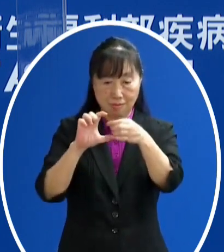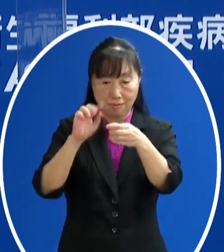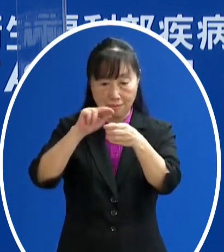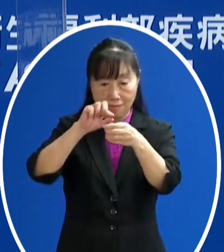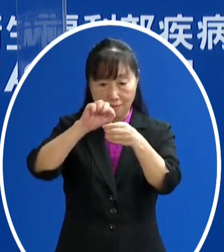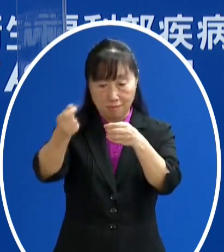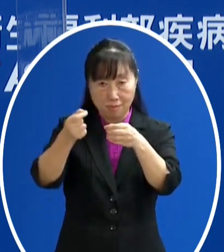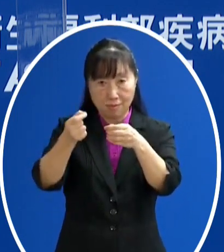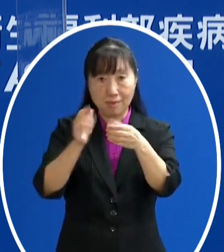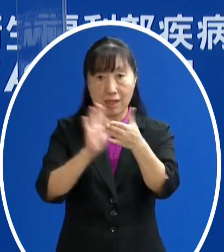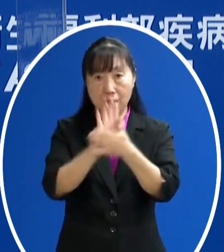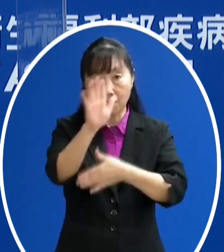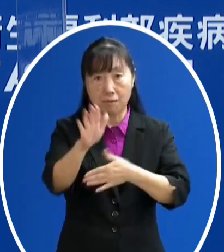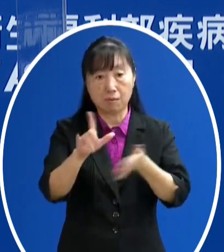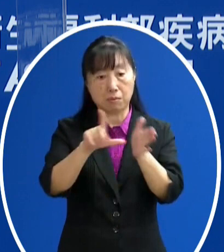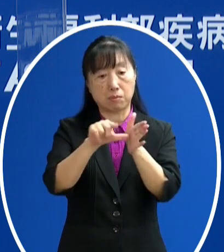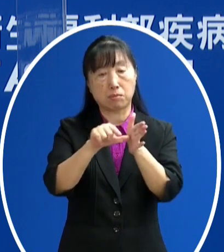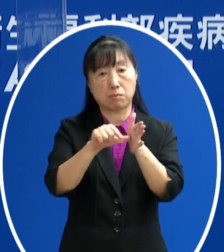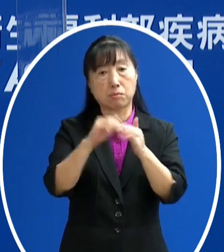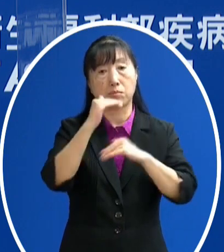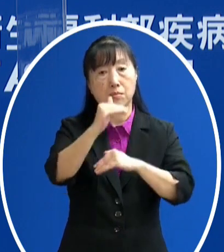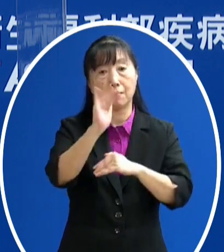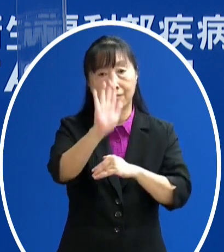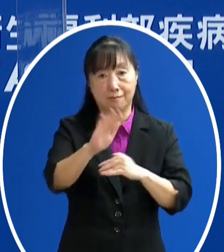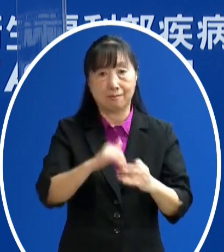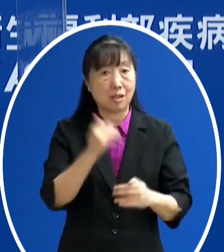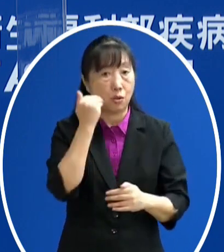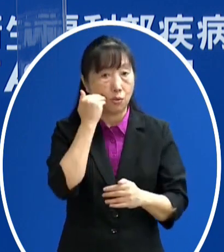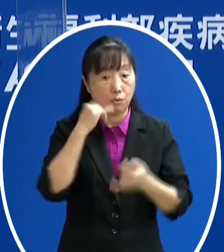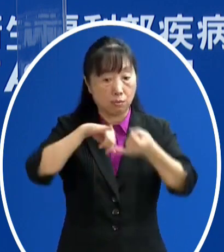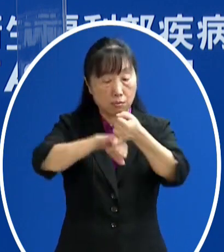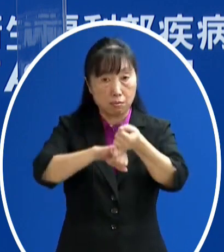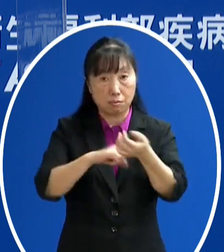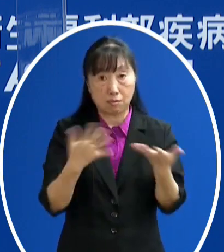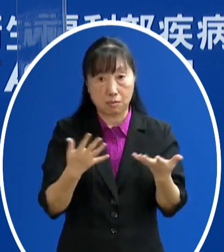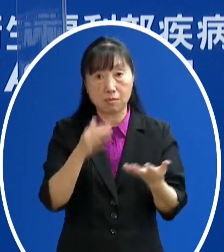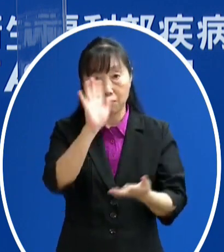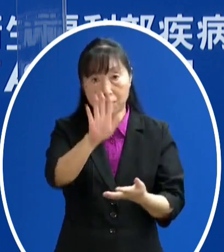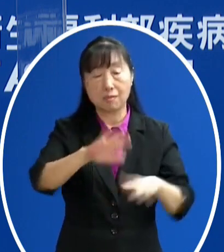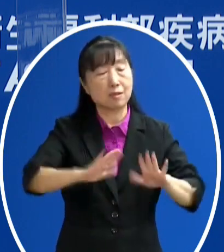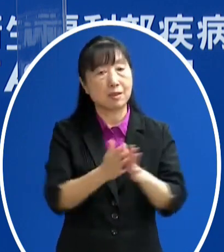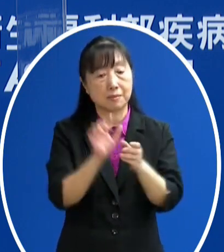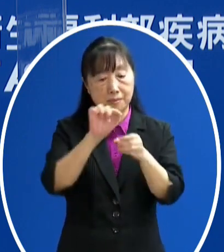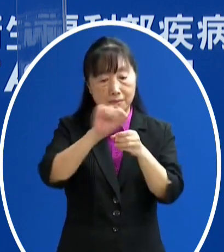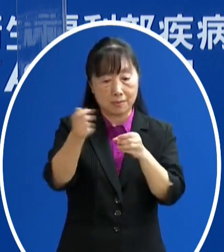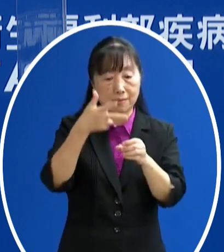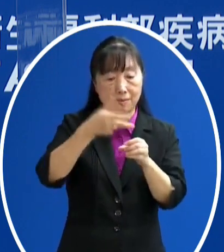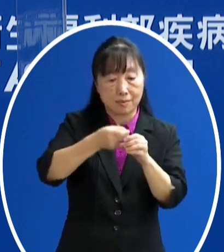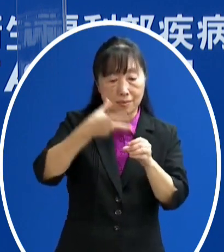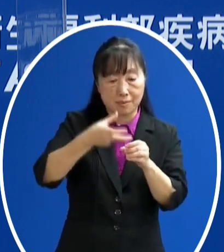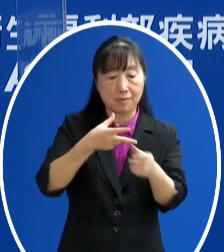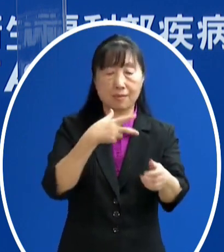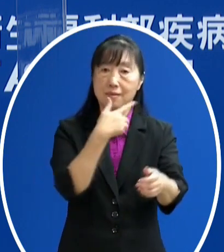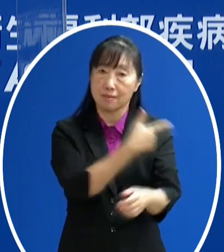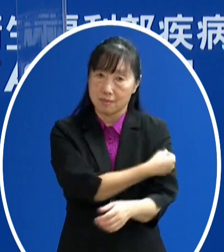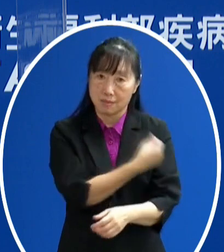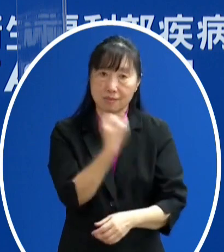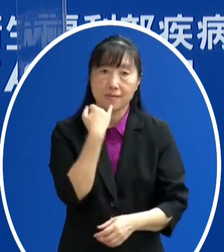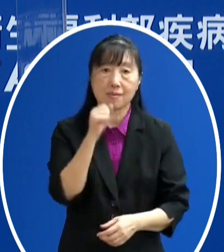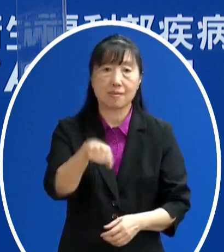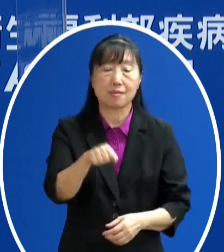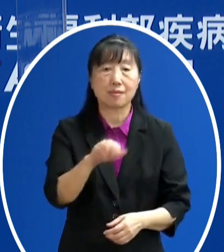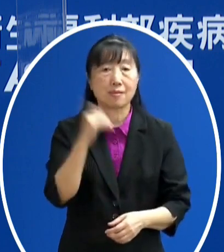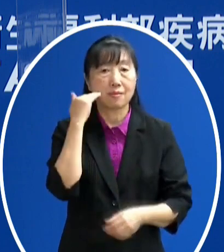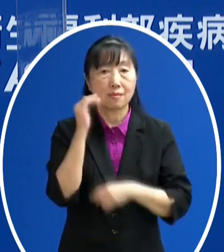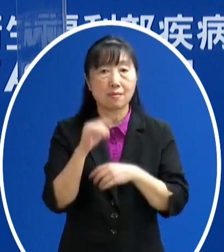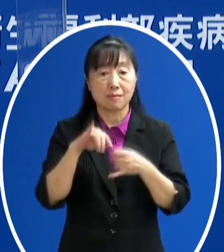这个保存时间，那若有预约对象报到即可开品。那对于这个最后一